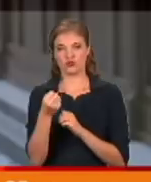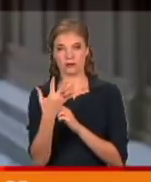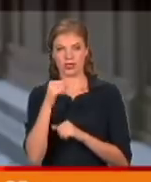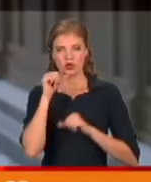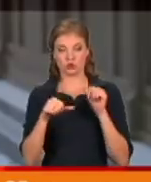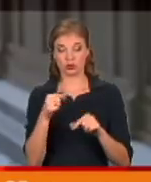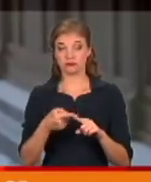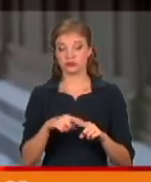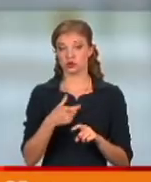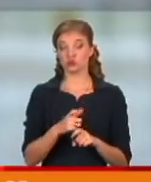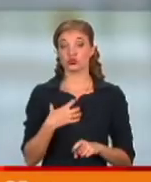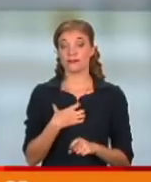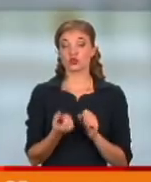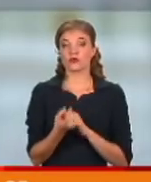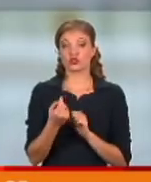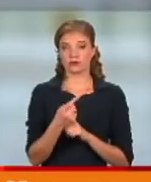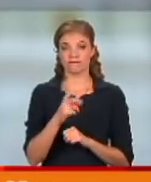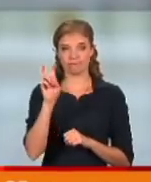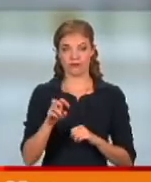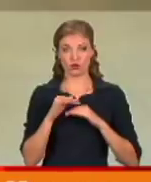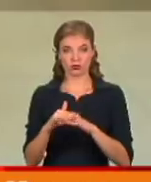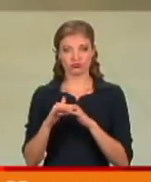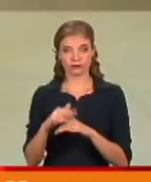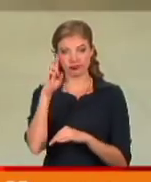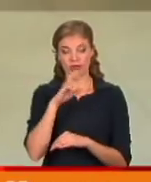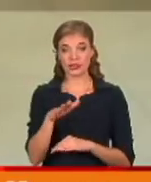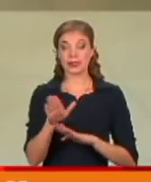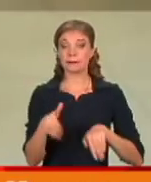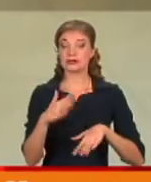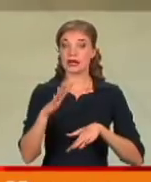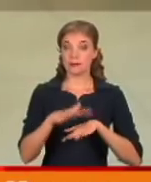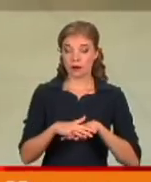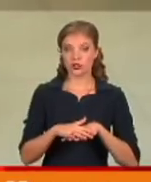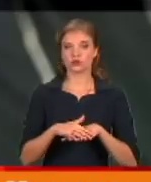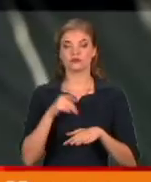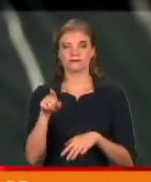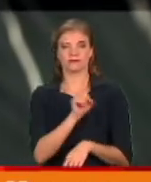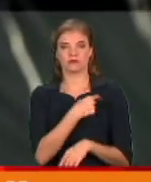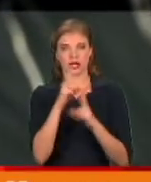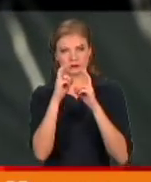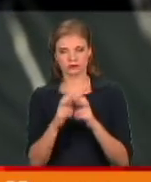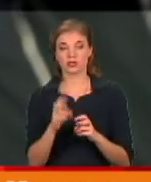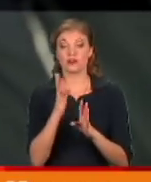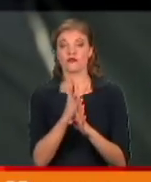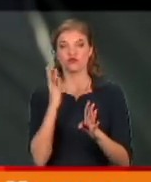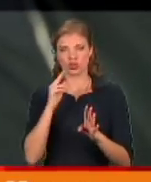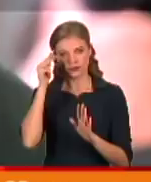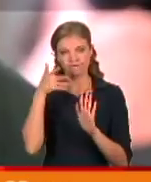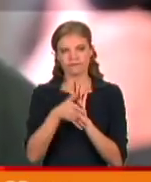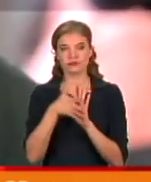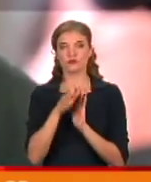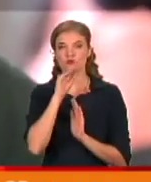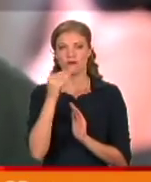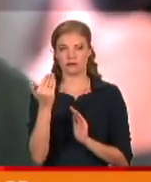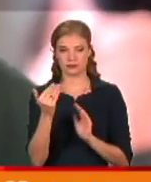2014-2015 років. Це дуже важливе джерело валютних надходжень в країну. Після банку в Сашка і Дениса медогляд. В чергах опановують мовні